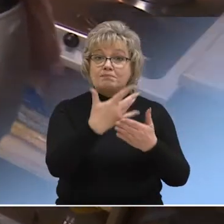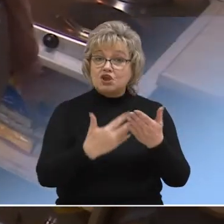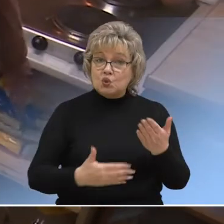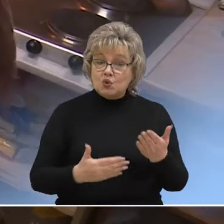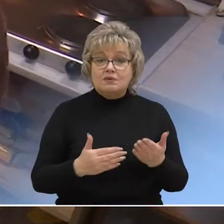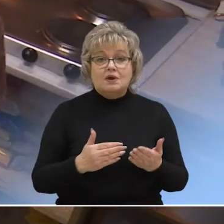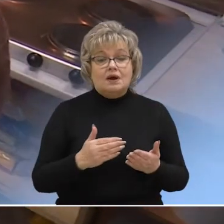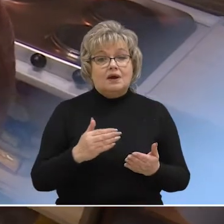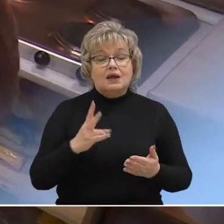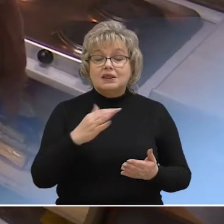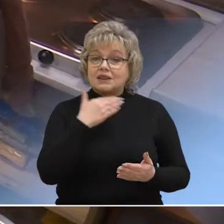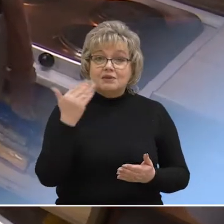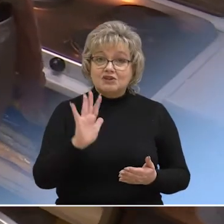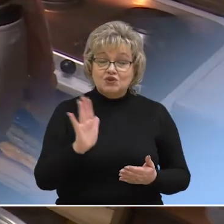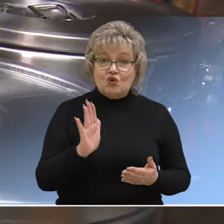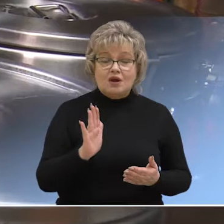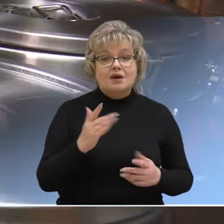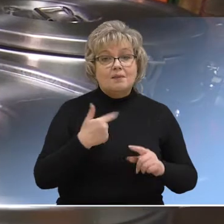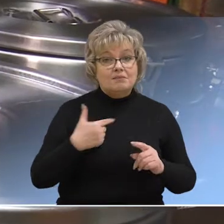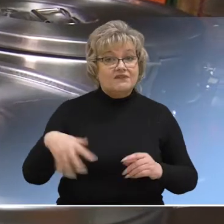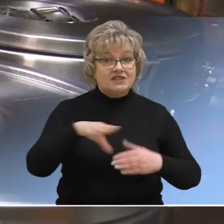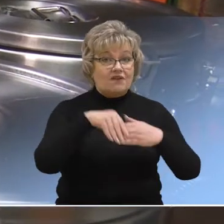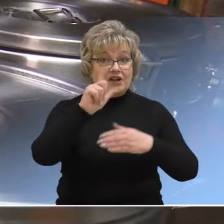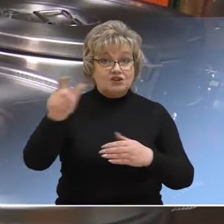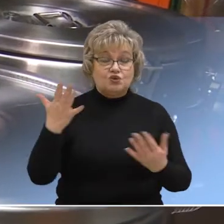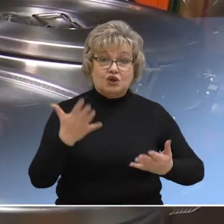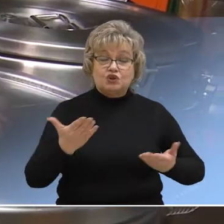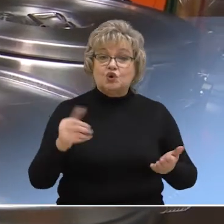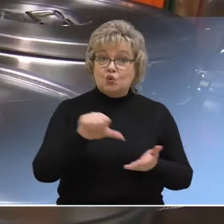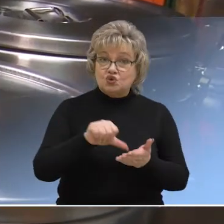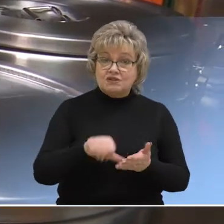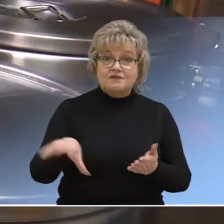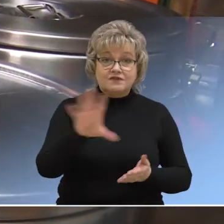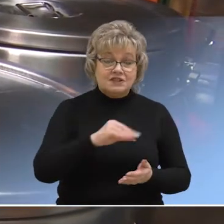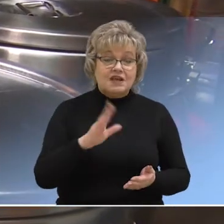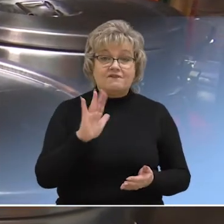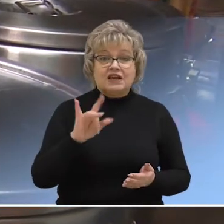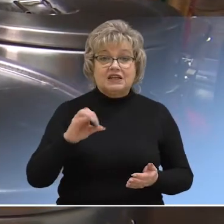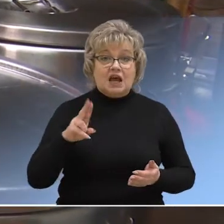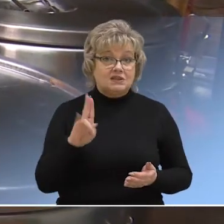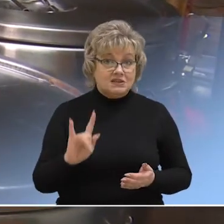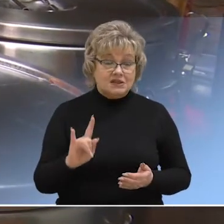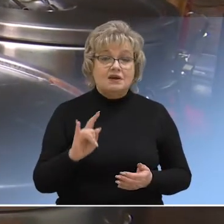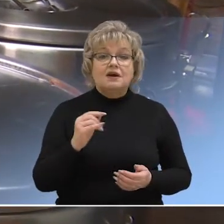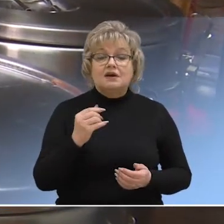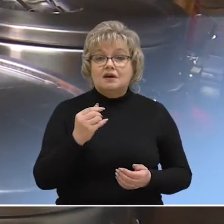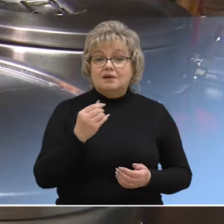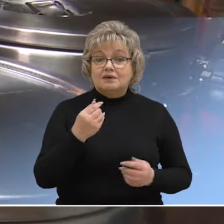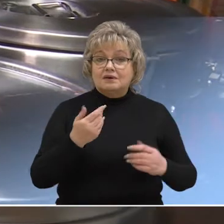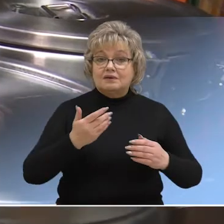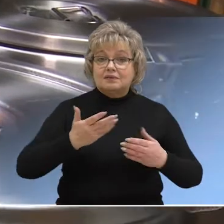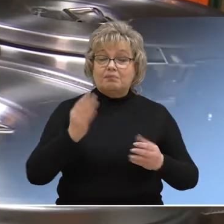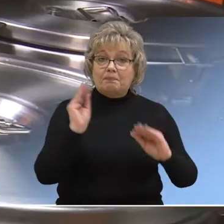вегетарианское. Мы сами, в основном все волонтеры, которые участвуют в «Пищу жизни», в основном все вегетарианцы. Соответственно,